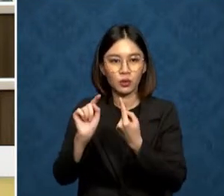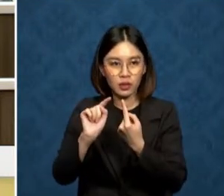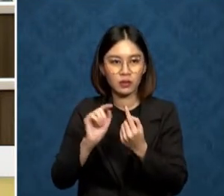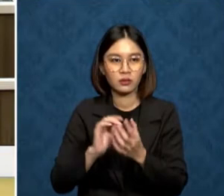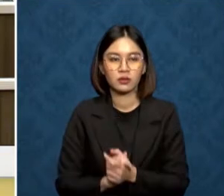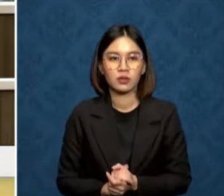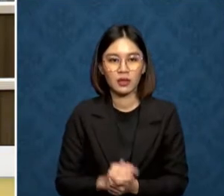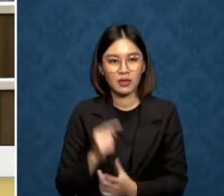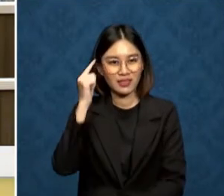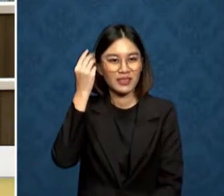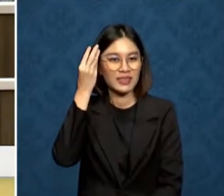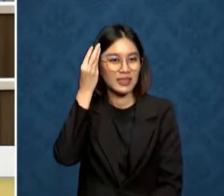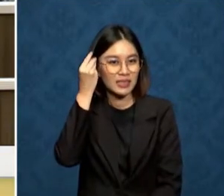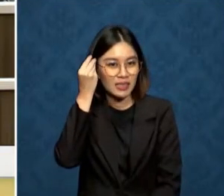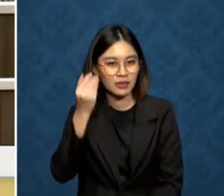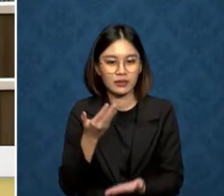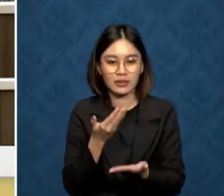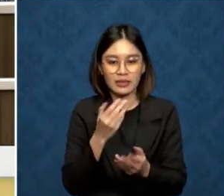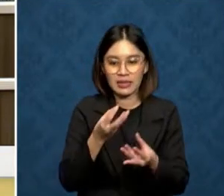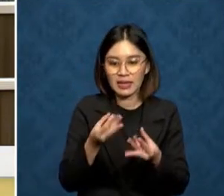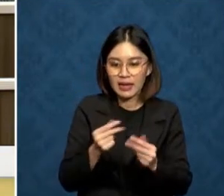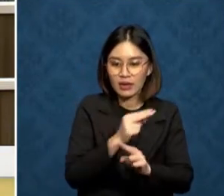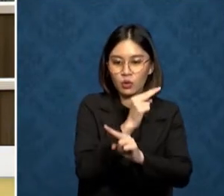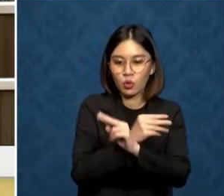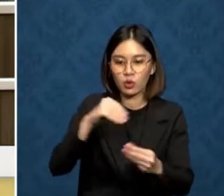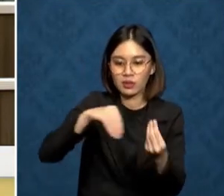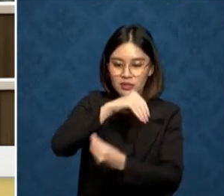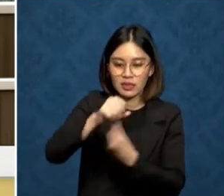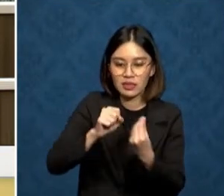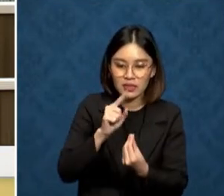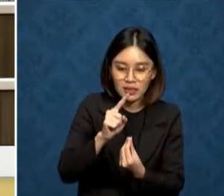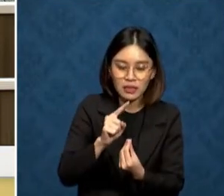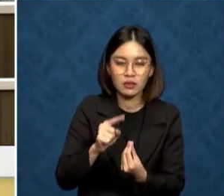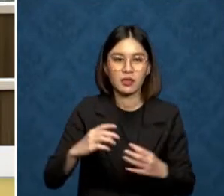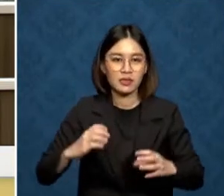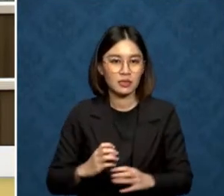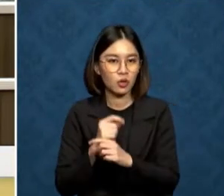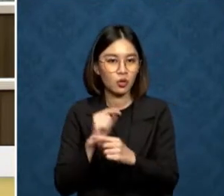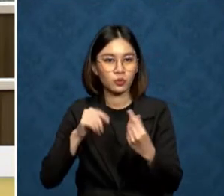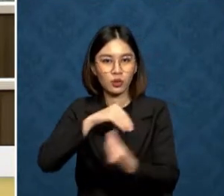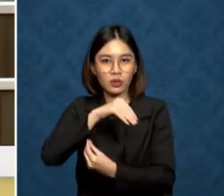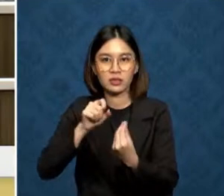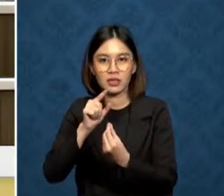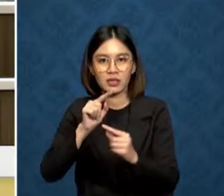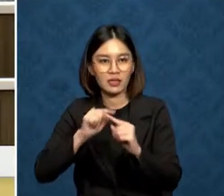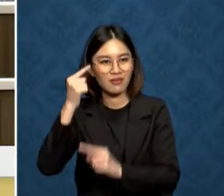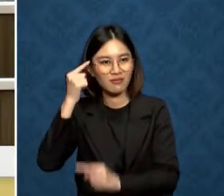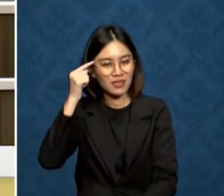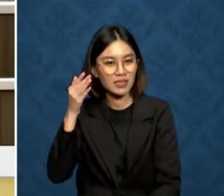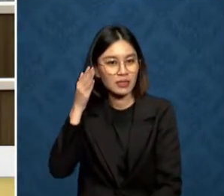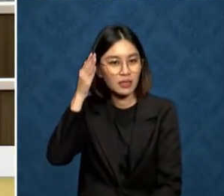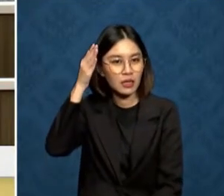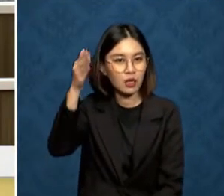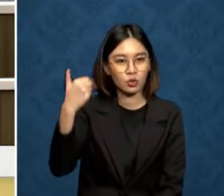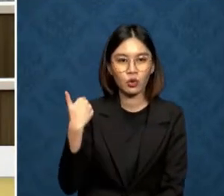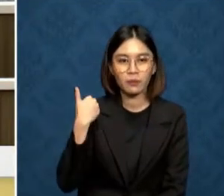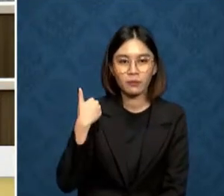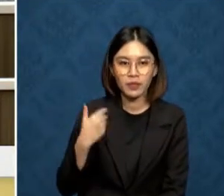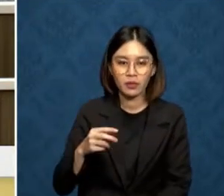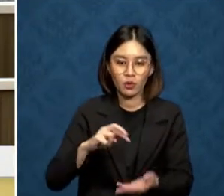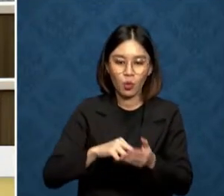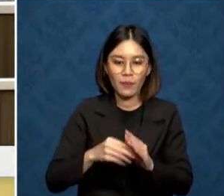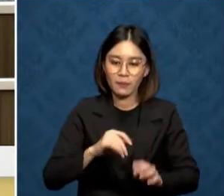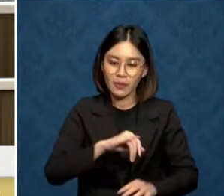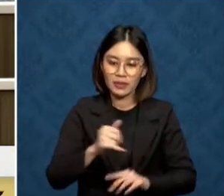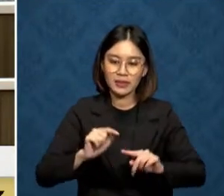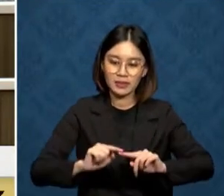จากการคำนวนตัวคูณทางเศรษฐิจรวมไปถึงผลลทางเศรษฐกิจ ที่คาดวาจะเกิดขึ้น อาจจะแตกต่างกั